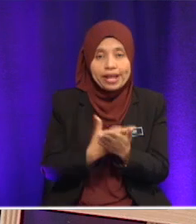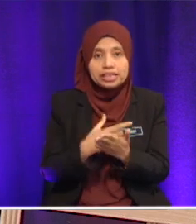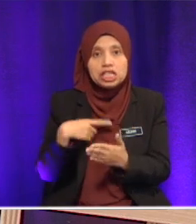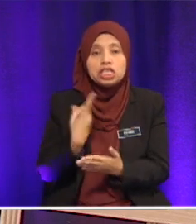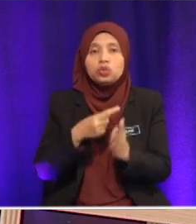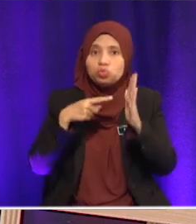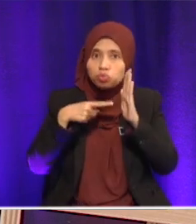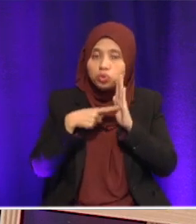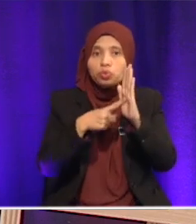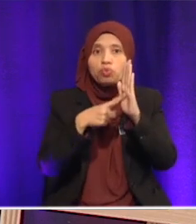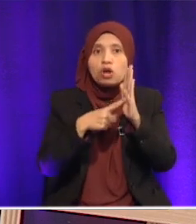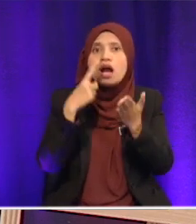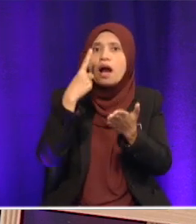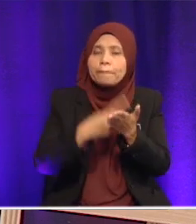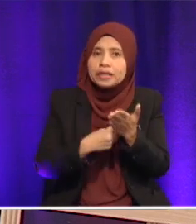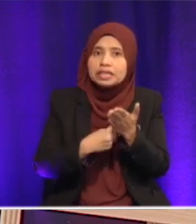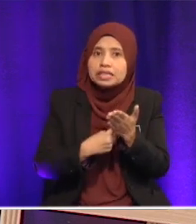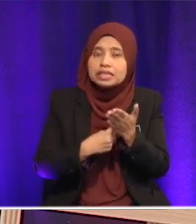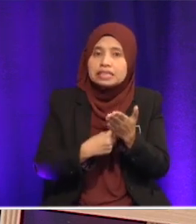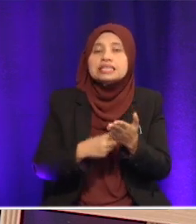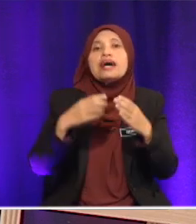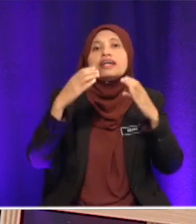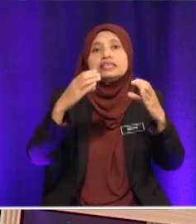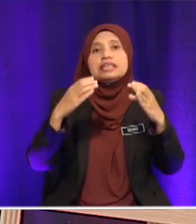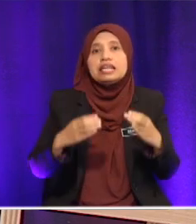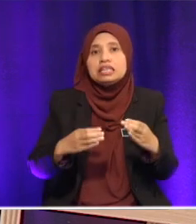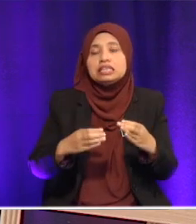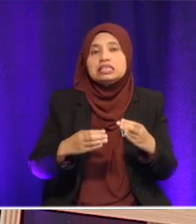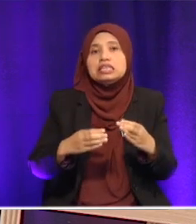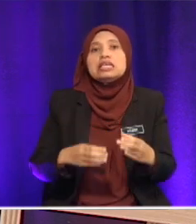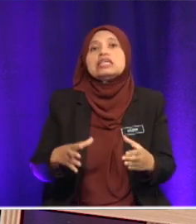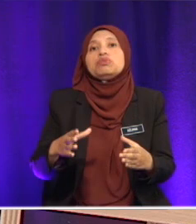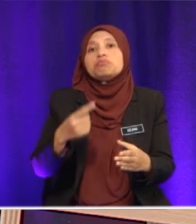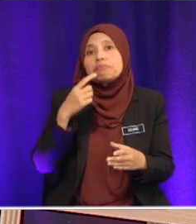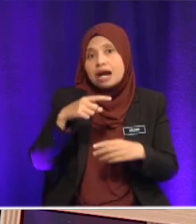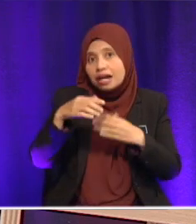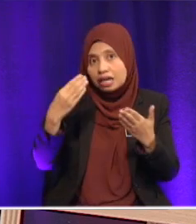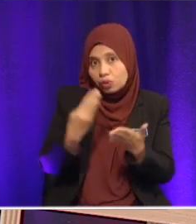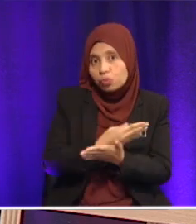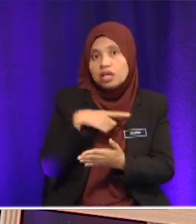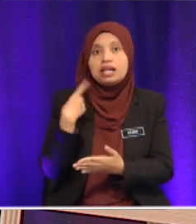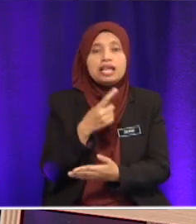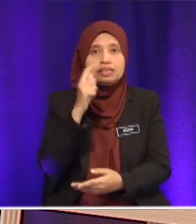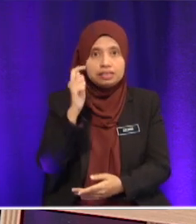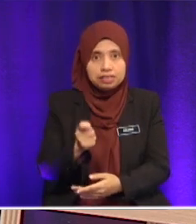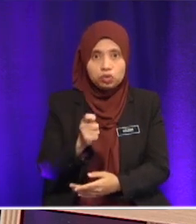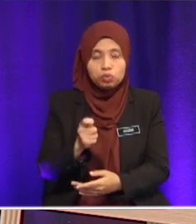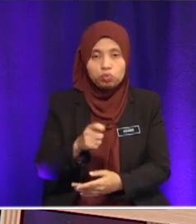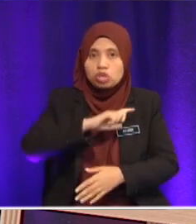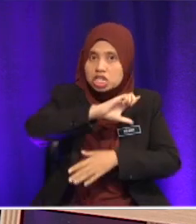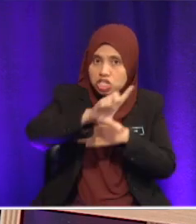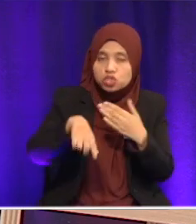dia atau kaidah-kaidah yang kita buat tadi jadi barulah kita tentukan pada tahap keseluruhan keseluruhan itu